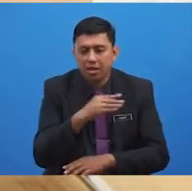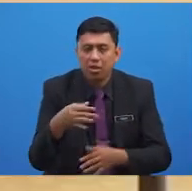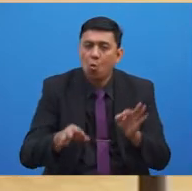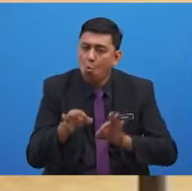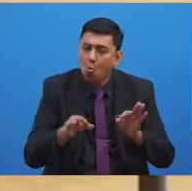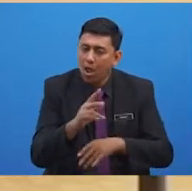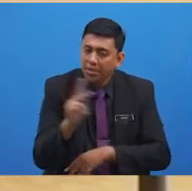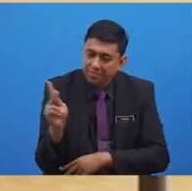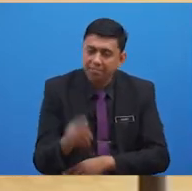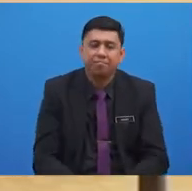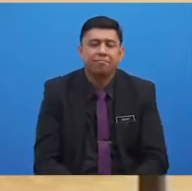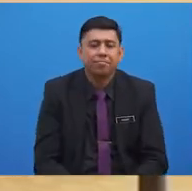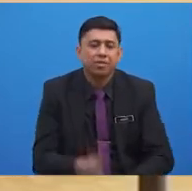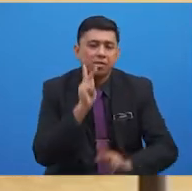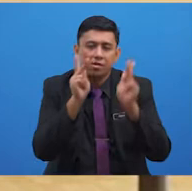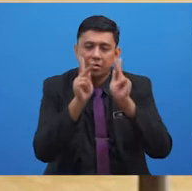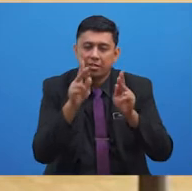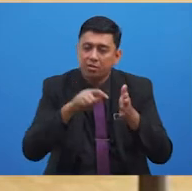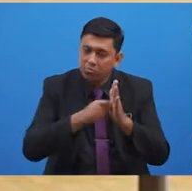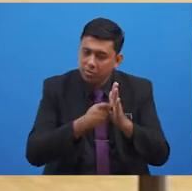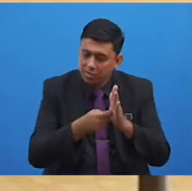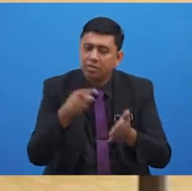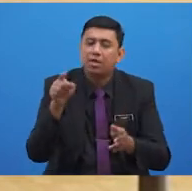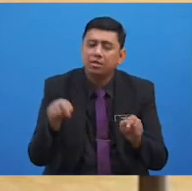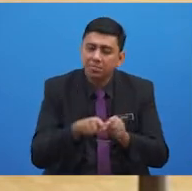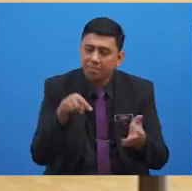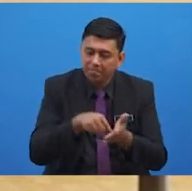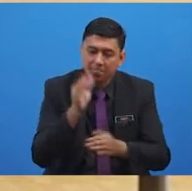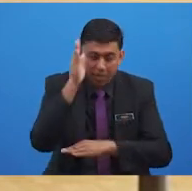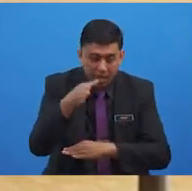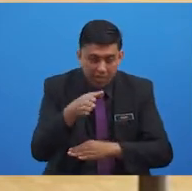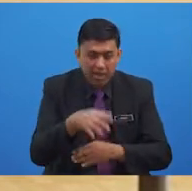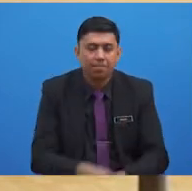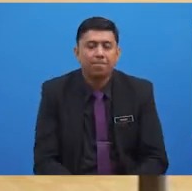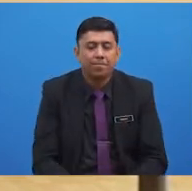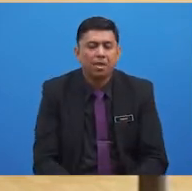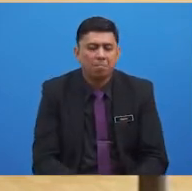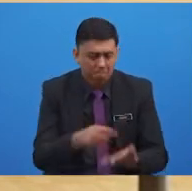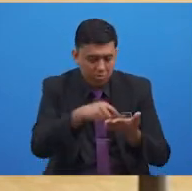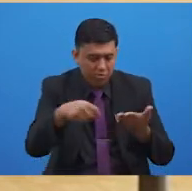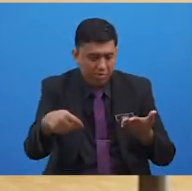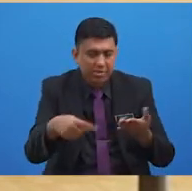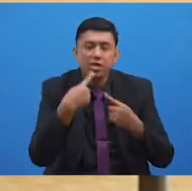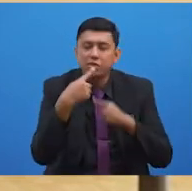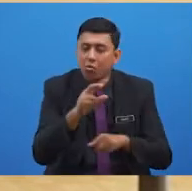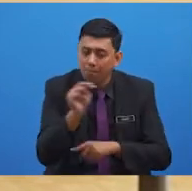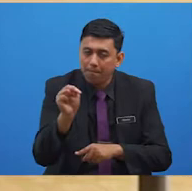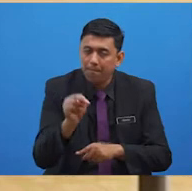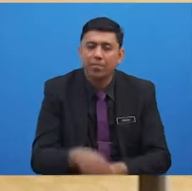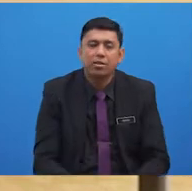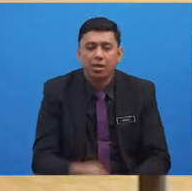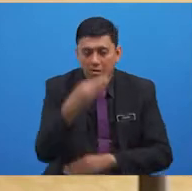huraikan. Kata kunci seperti ini akan mempengaruhi penulisan jawapan